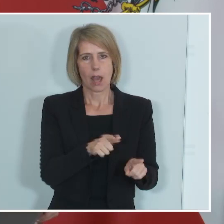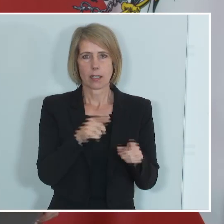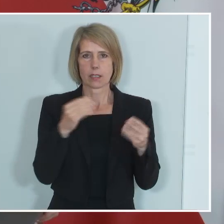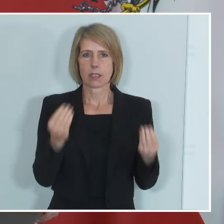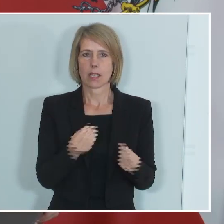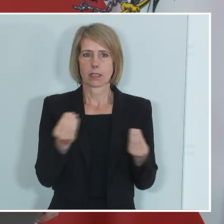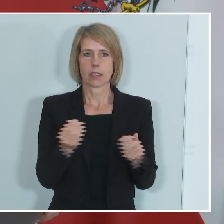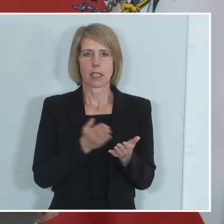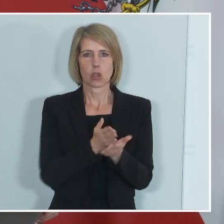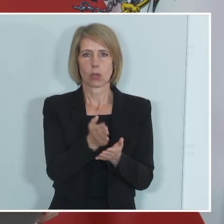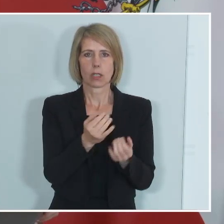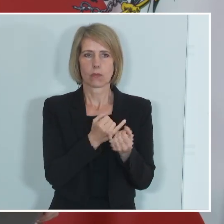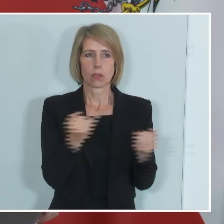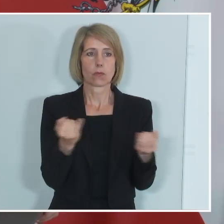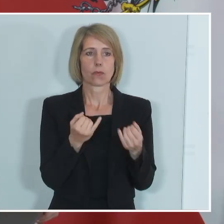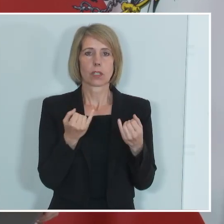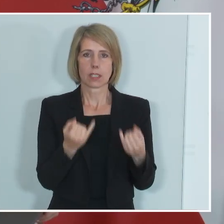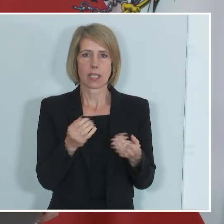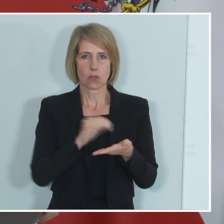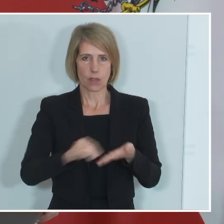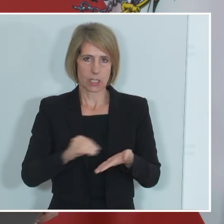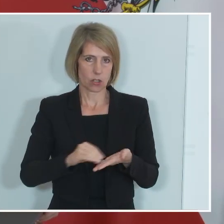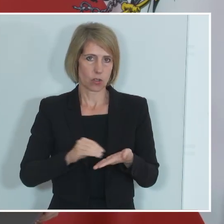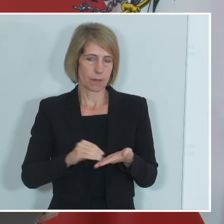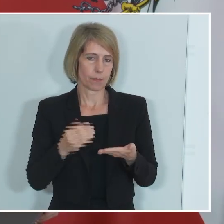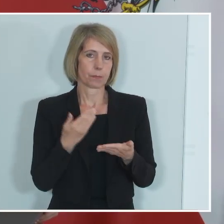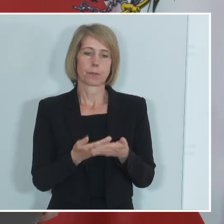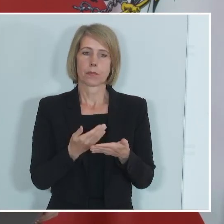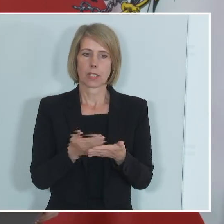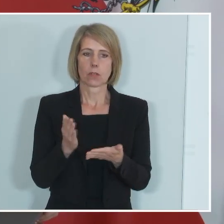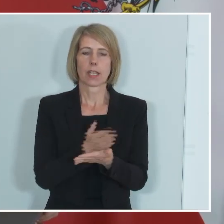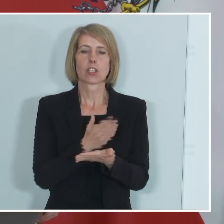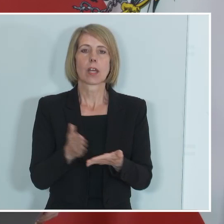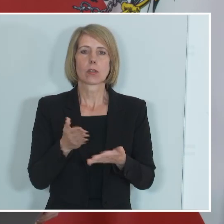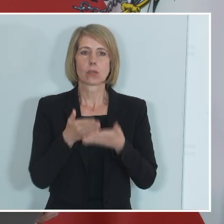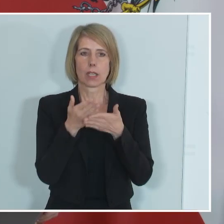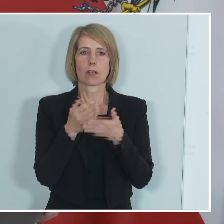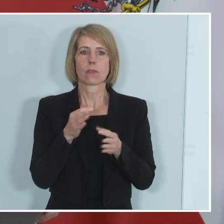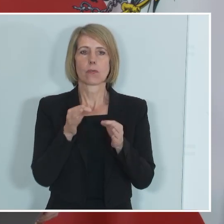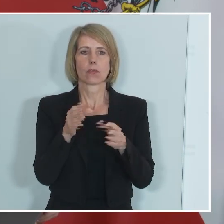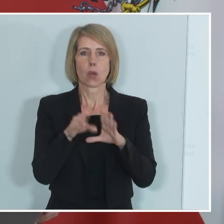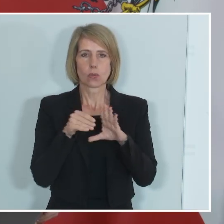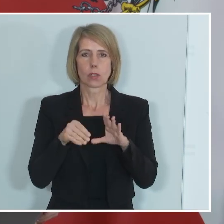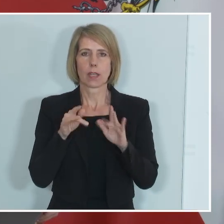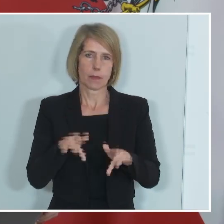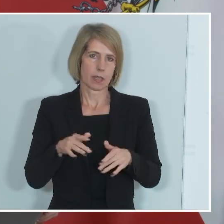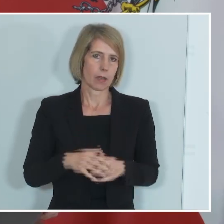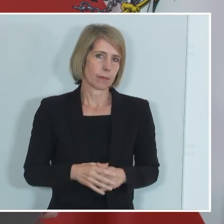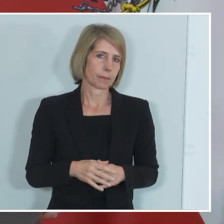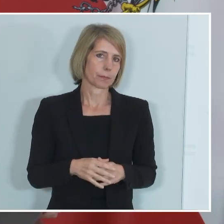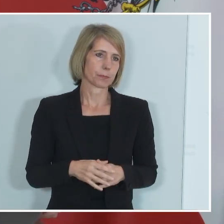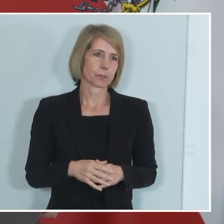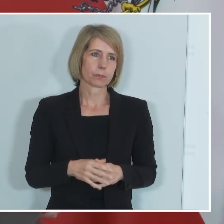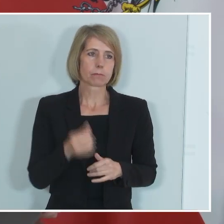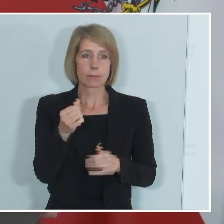so durchgeführt werden, wie sie auch festgeschrieben sind und damit die Entscheidungshilfe natürlich für die Unternehmen gegeben ist.